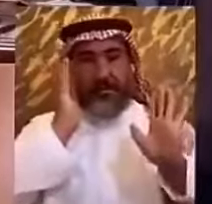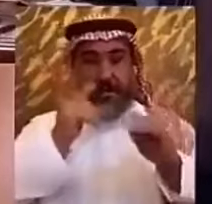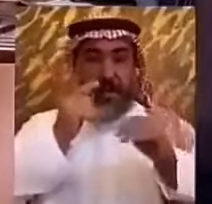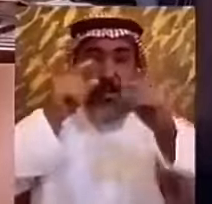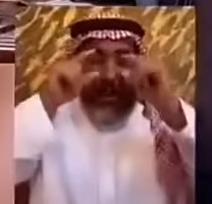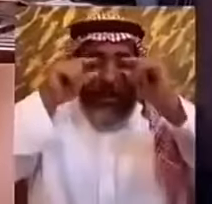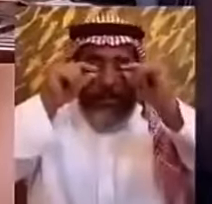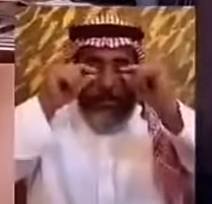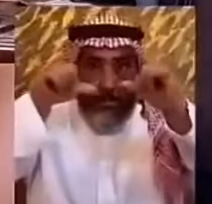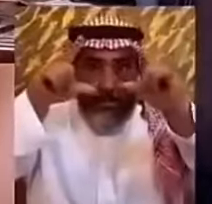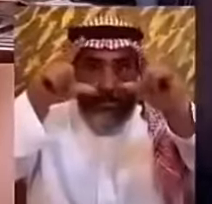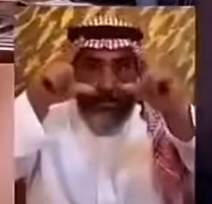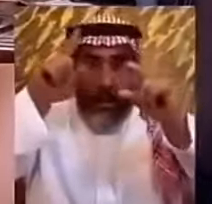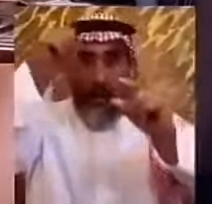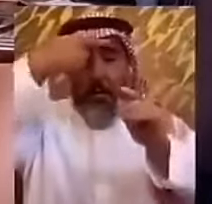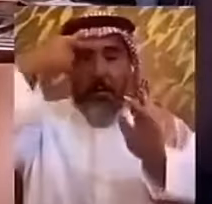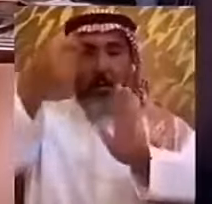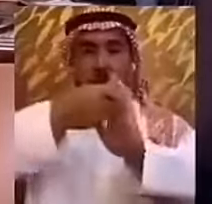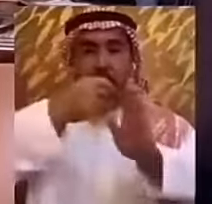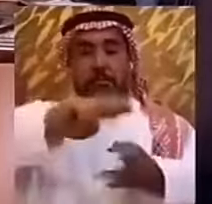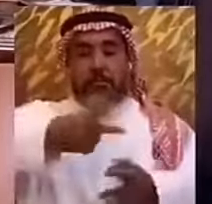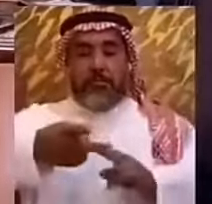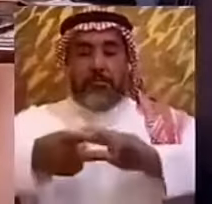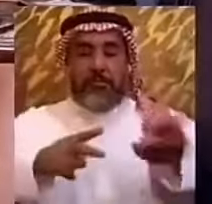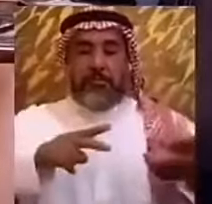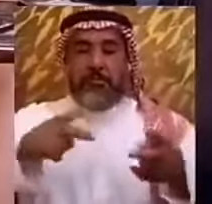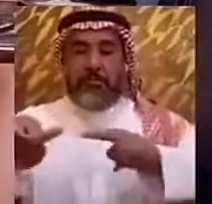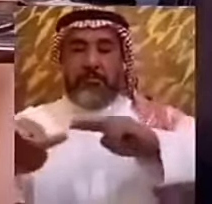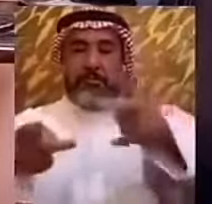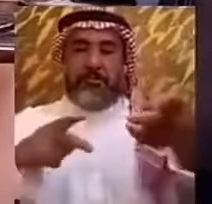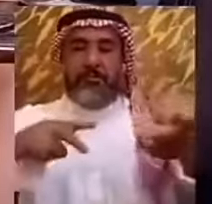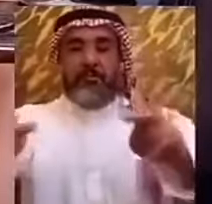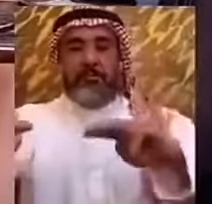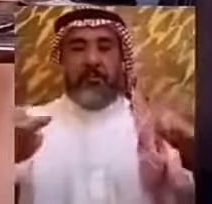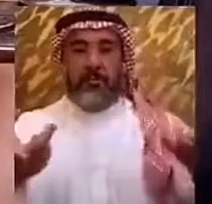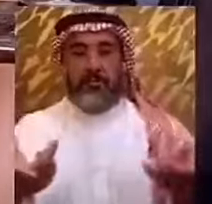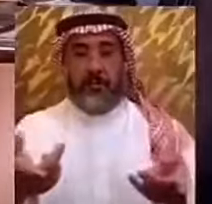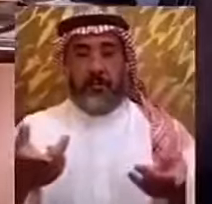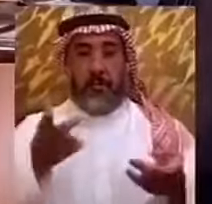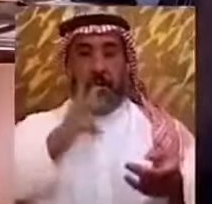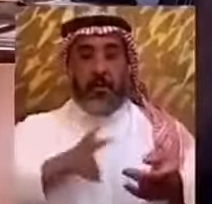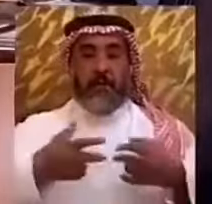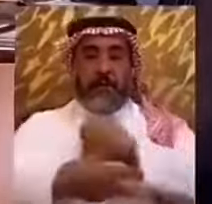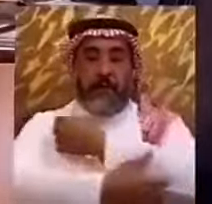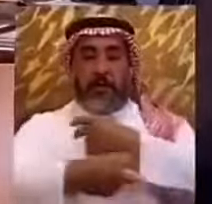وانفتاحتها يغير الله من حال إلى حال. توكلنا على الله.